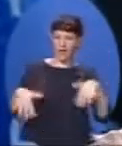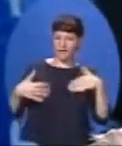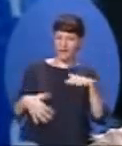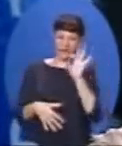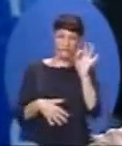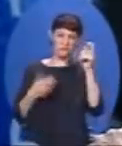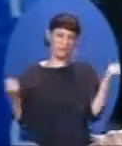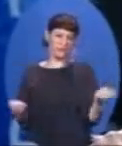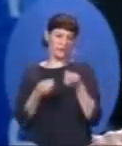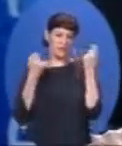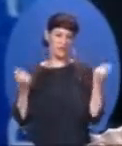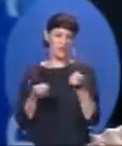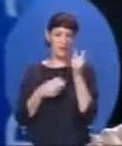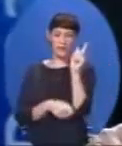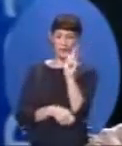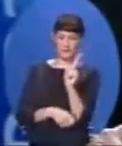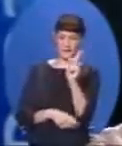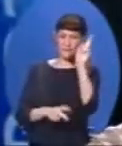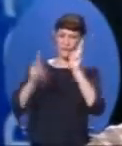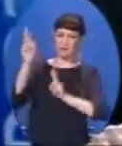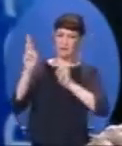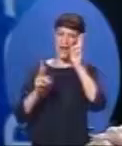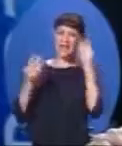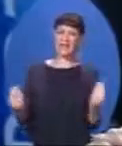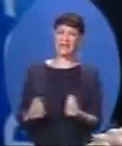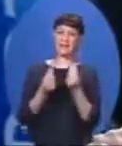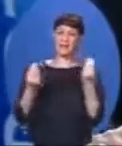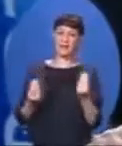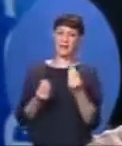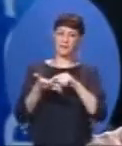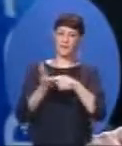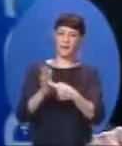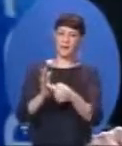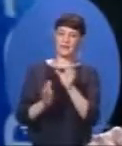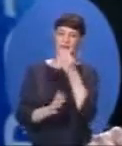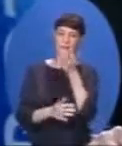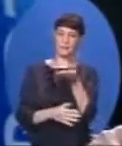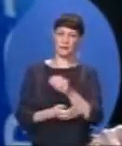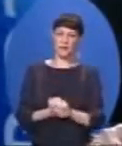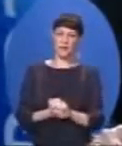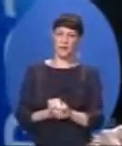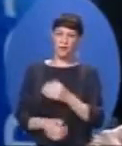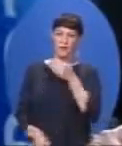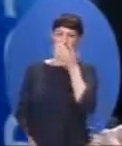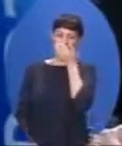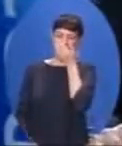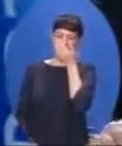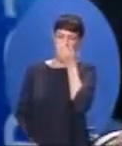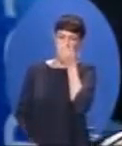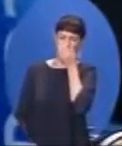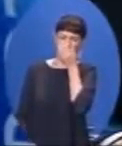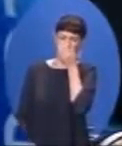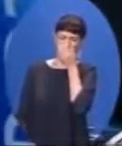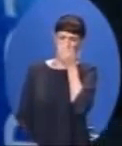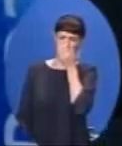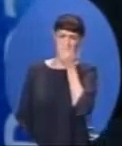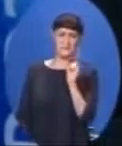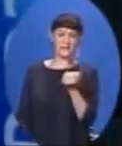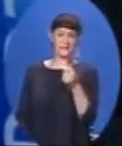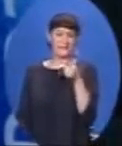סרט פרסומת לטובת מפעל רהיטים למען צעירים. האם זה סביר? האם זה